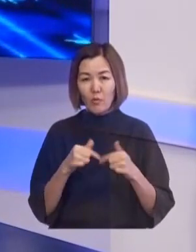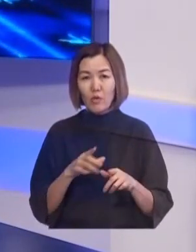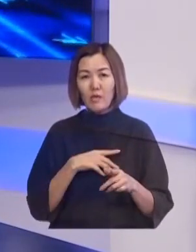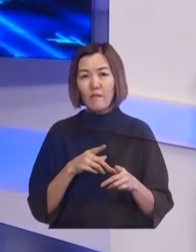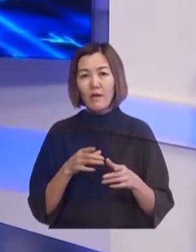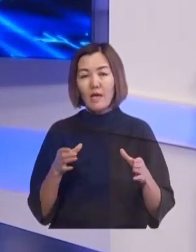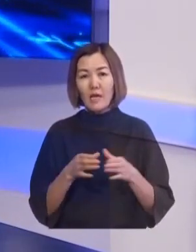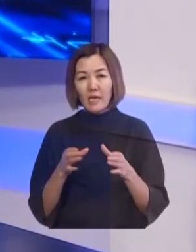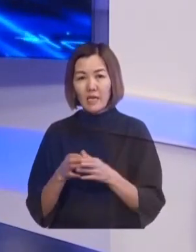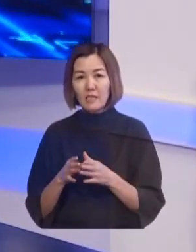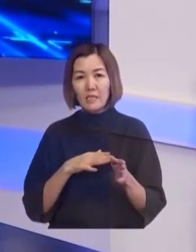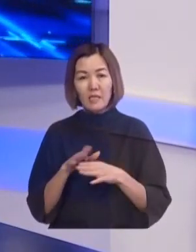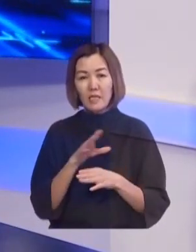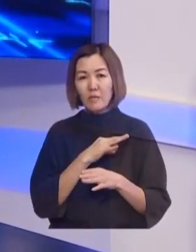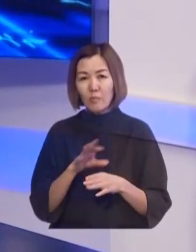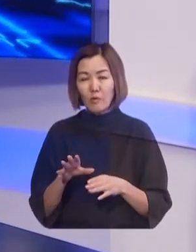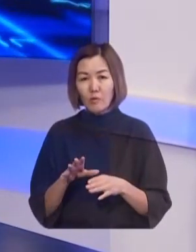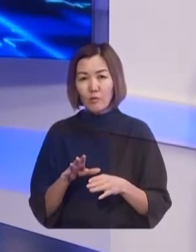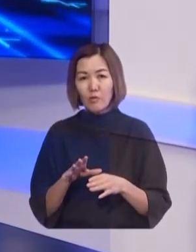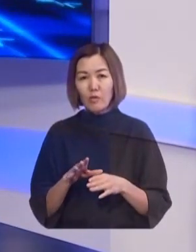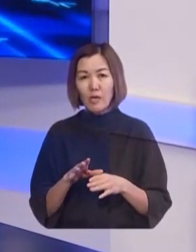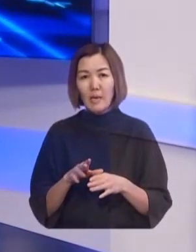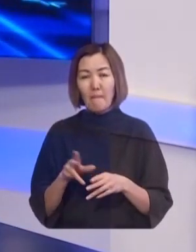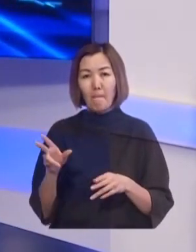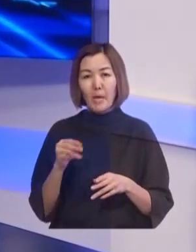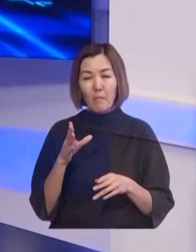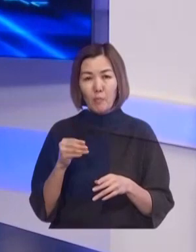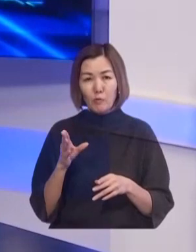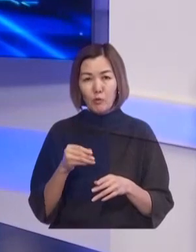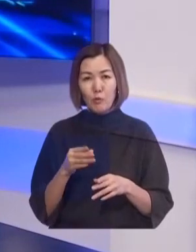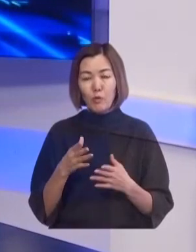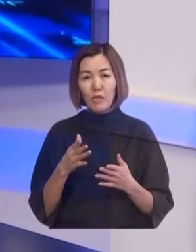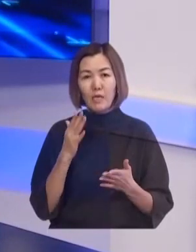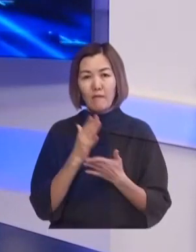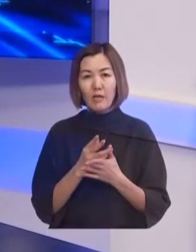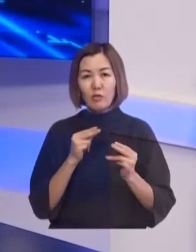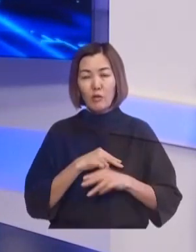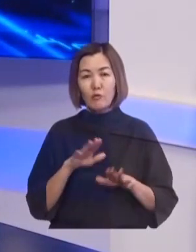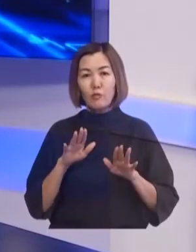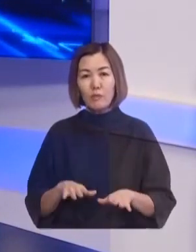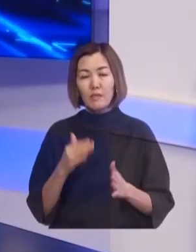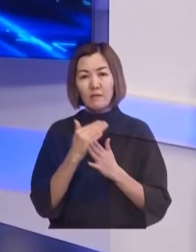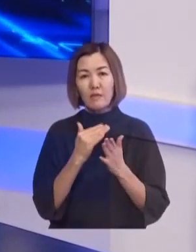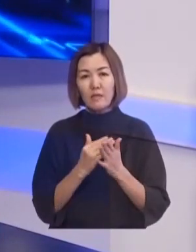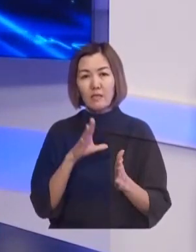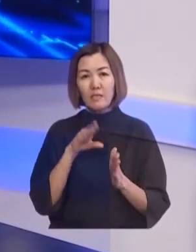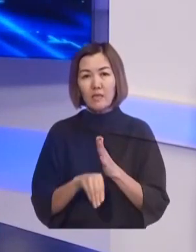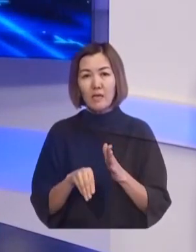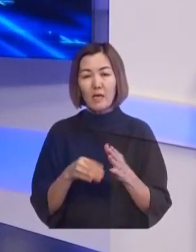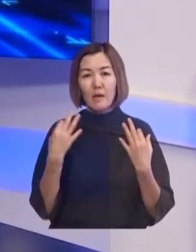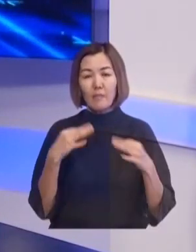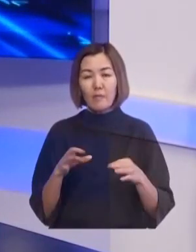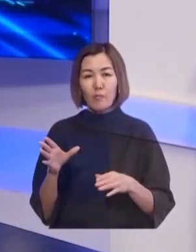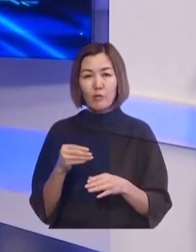органов и организаций, не использующих пропускной режим, а также являющиеся рабочими местами. В этот список вошли также объекты с